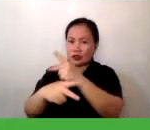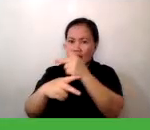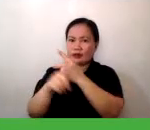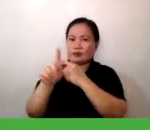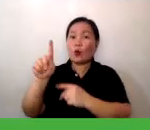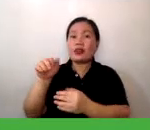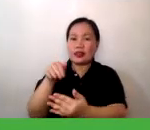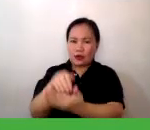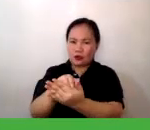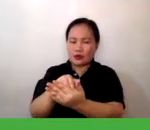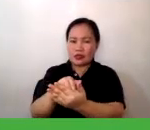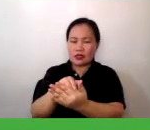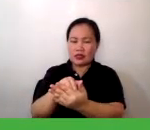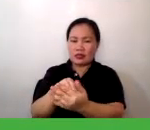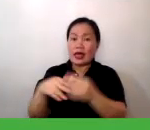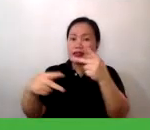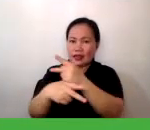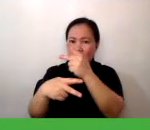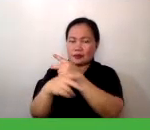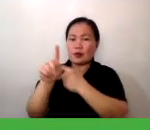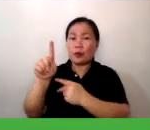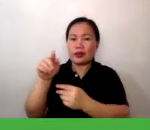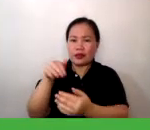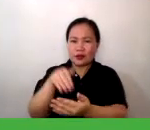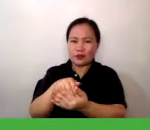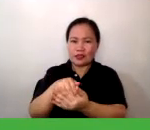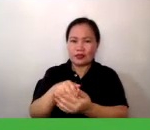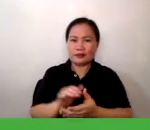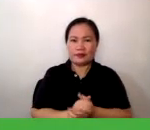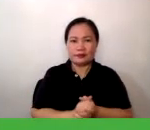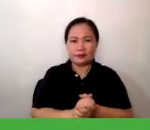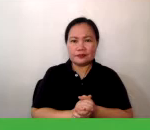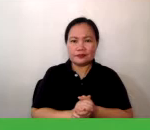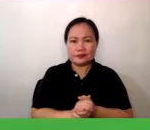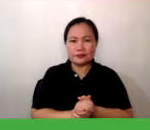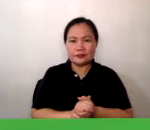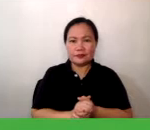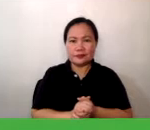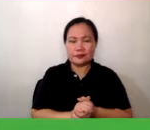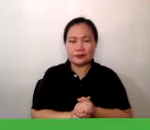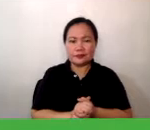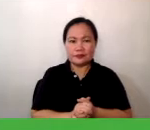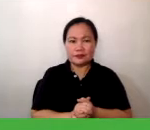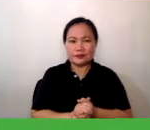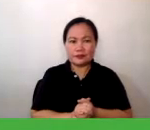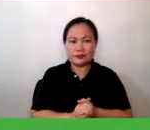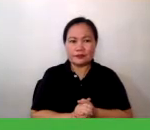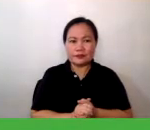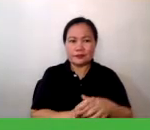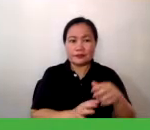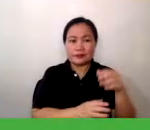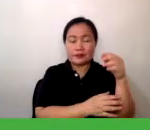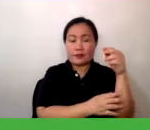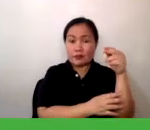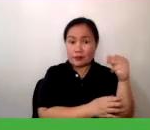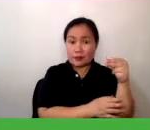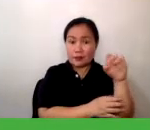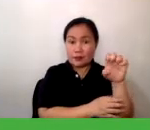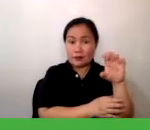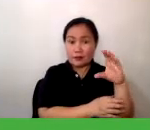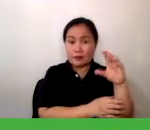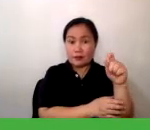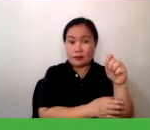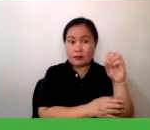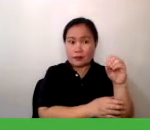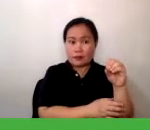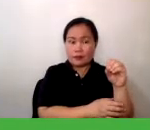0? 10,000. So, ita-times natin siya by 10,000. Okay? So, ganun lang po. So, a hecto is